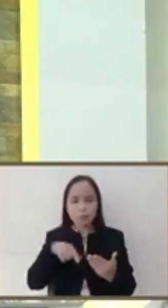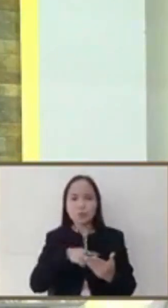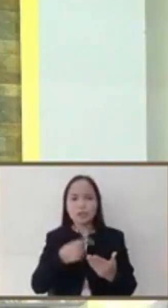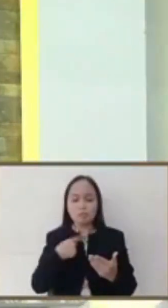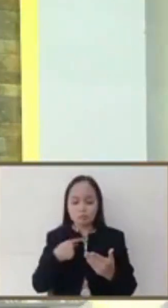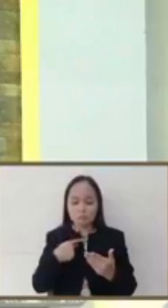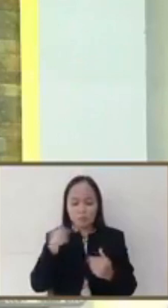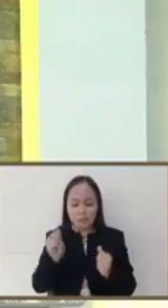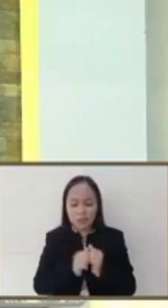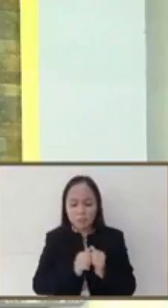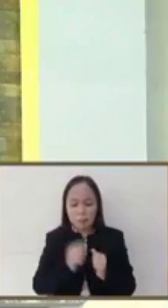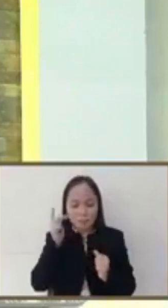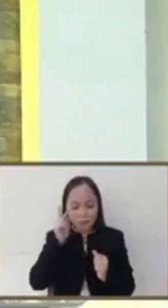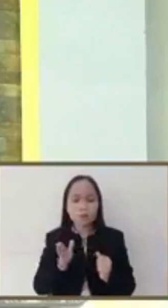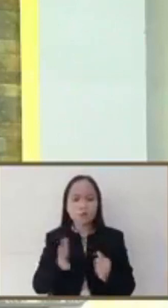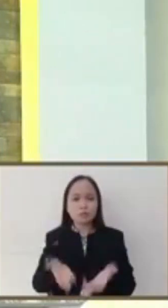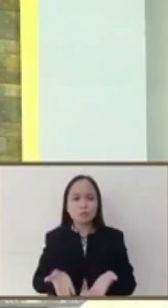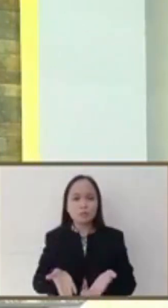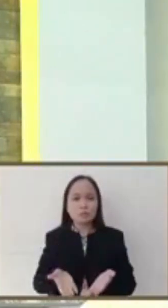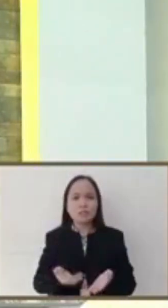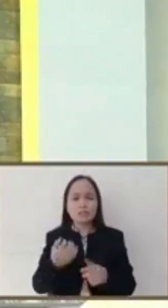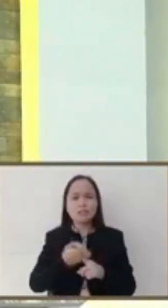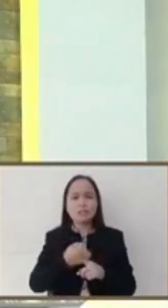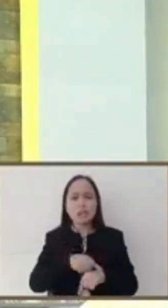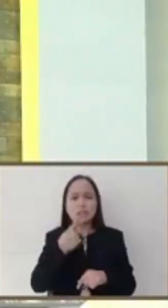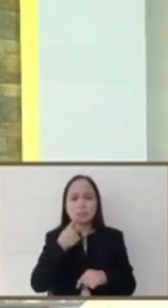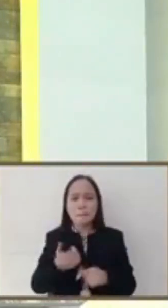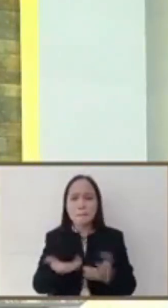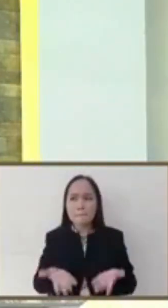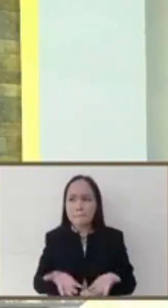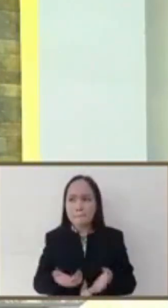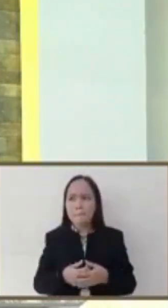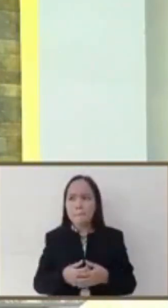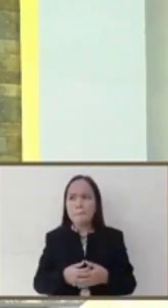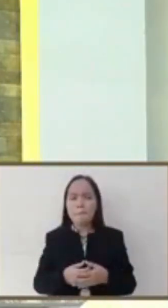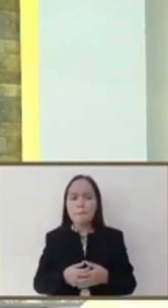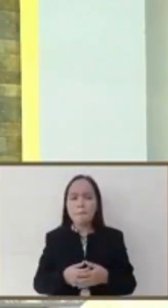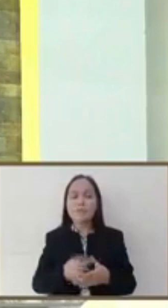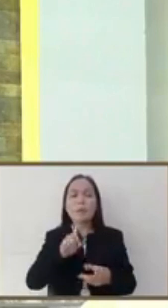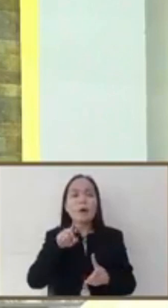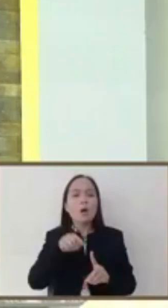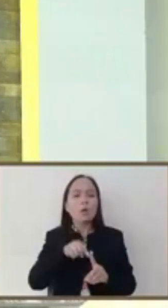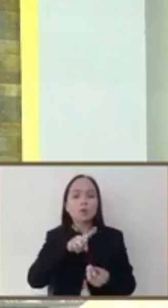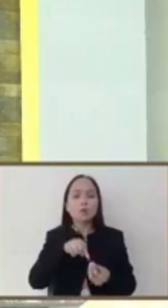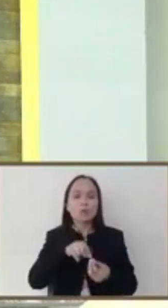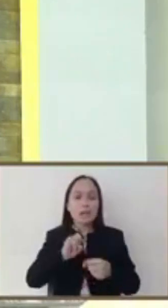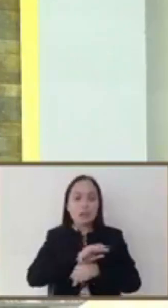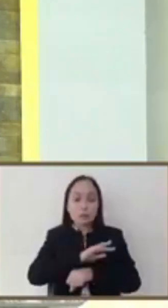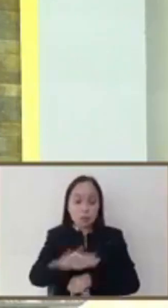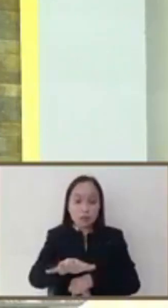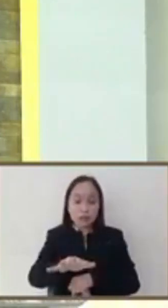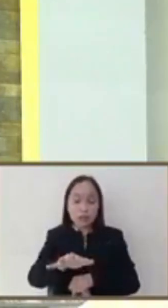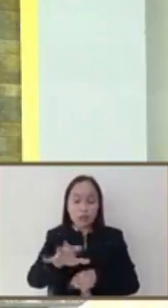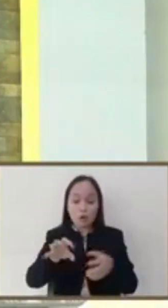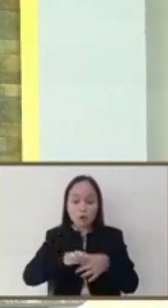natin. Every time na sasabihin nila ng pastor natin, ang pinapakita nila, mga kapatid, yung impluensya ko sa buhay nila. You see?